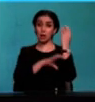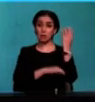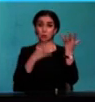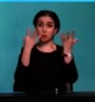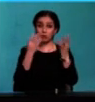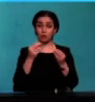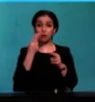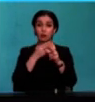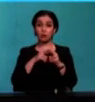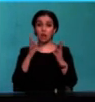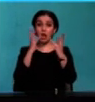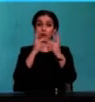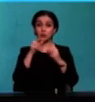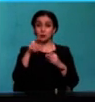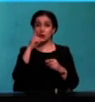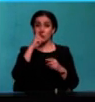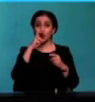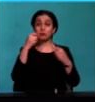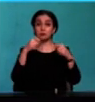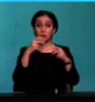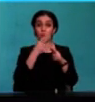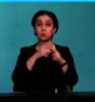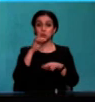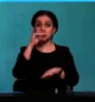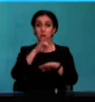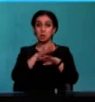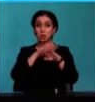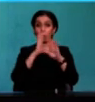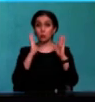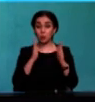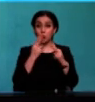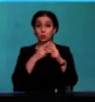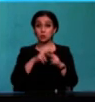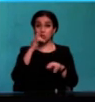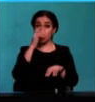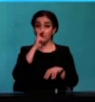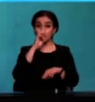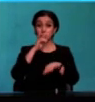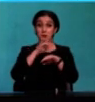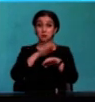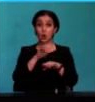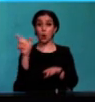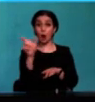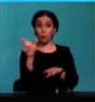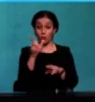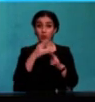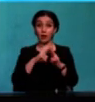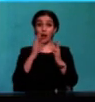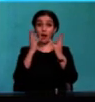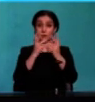автомате закончится кофе, равна 0,4. Вероятность того, что кофе закончится в обоих автоматах,